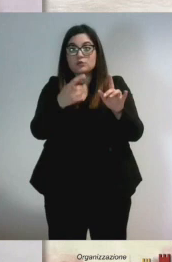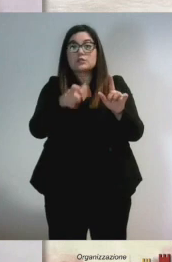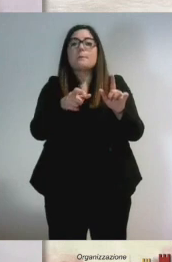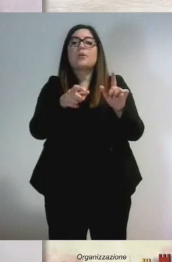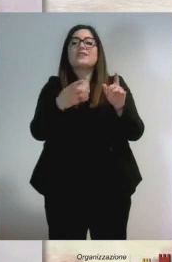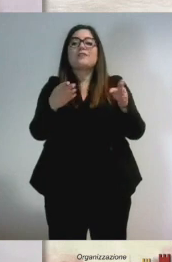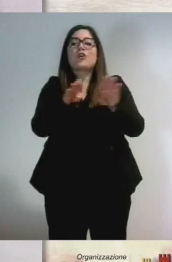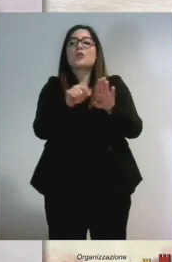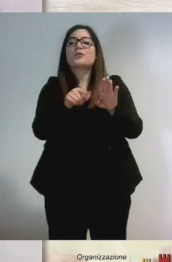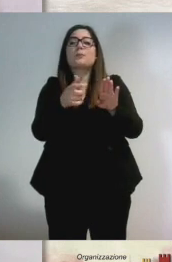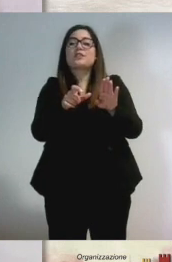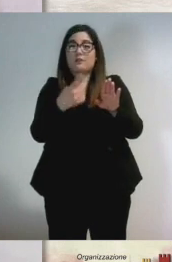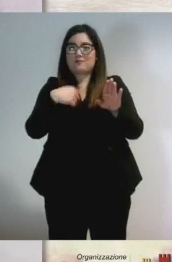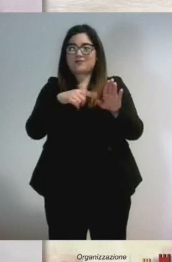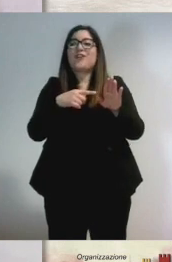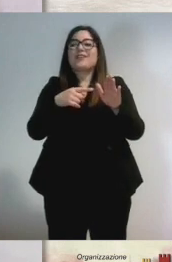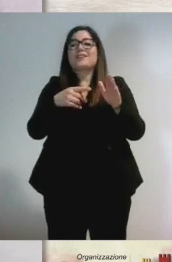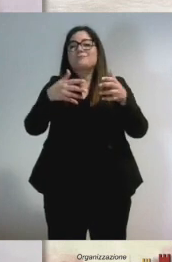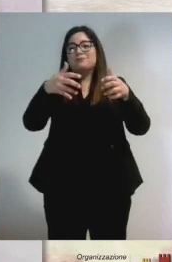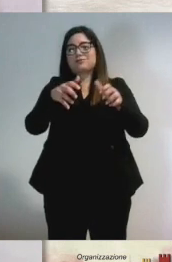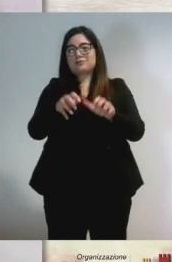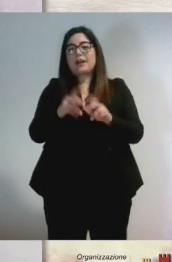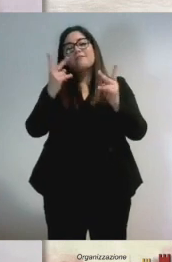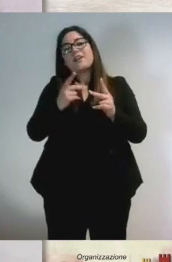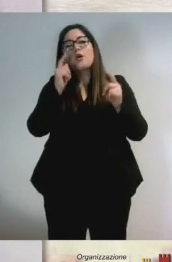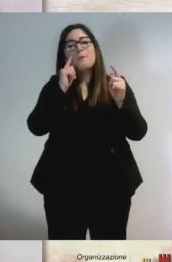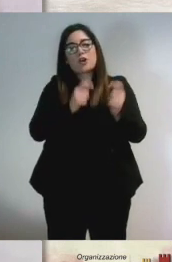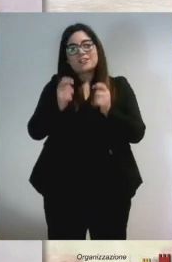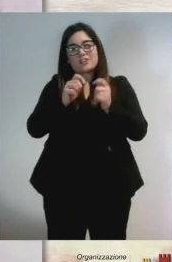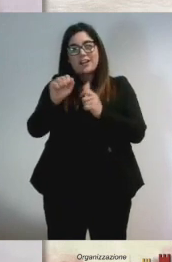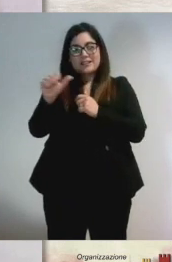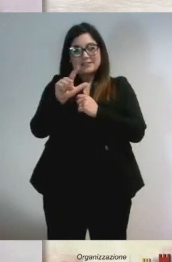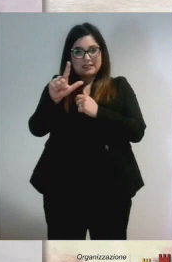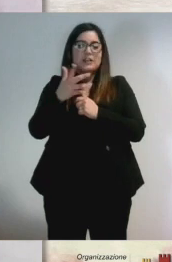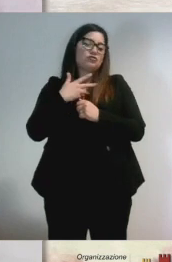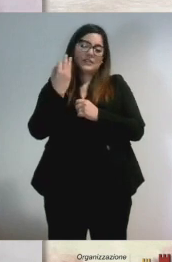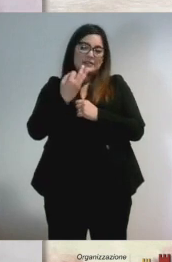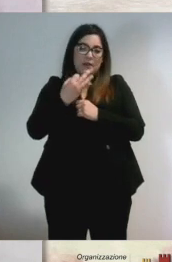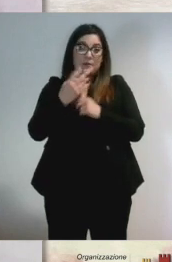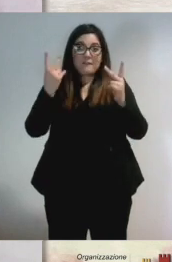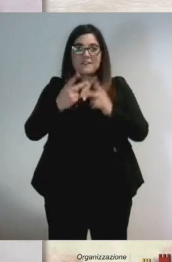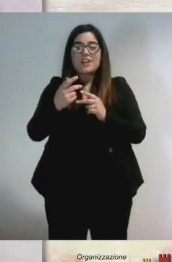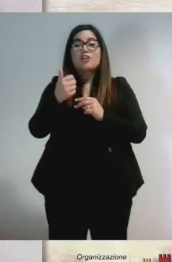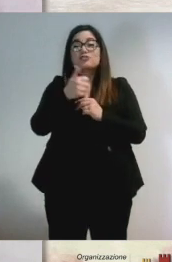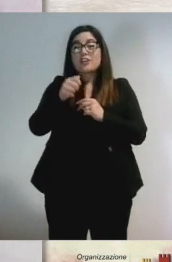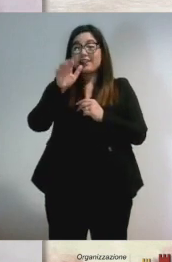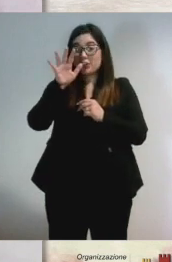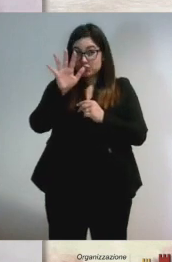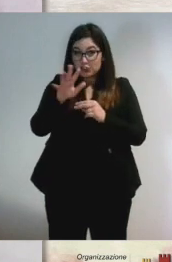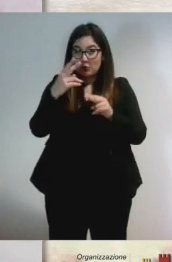ovviamente il monitoraggio dei casi all'interno dell'ASL ci sarà sempre sono state 105 edizioni settimanali